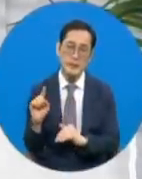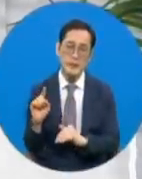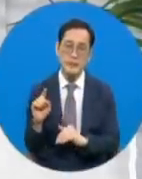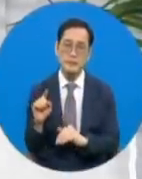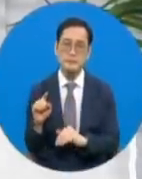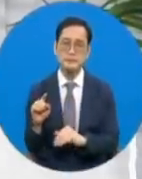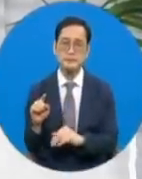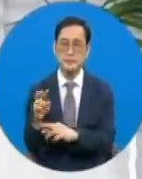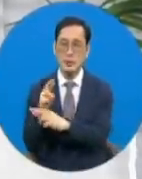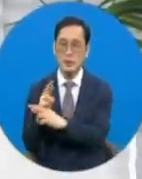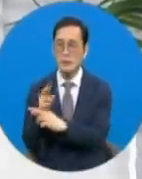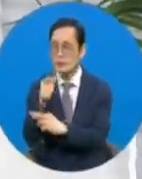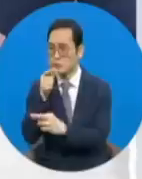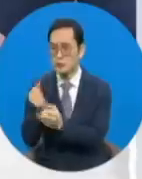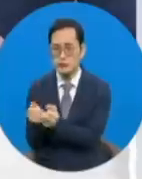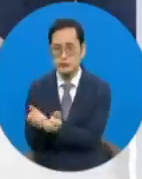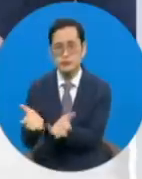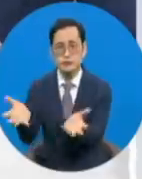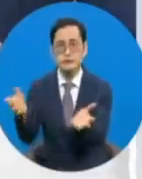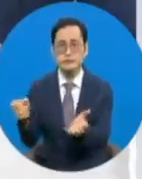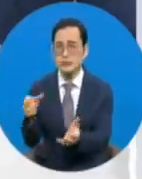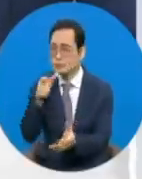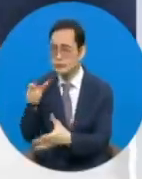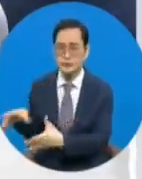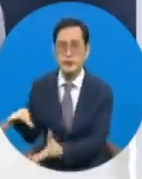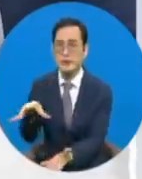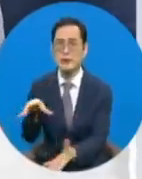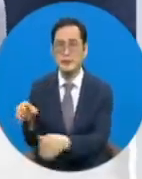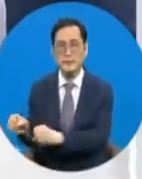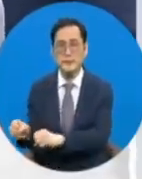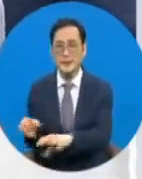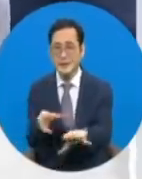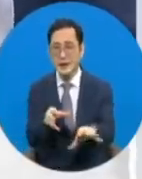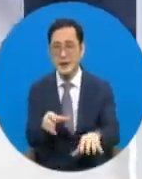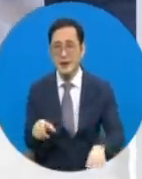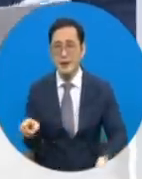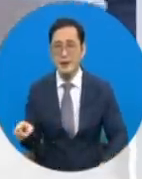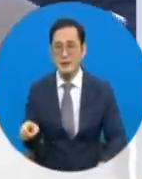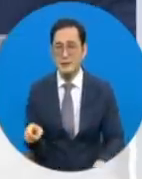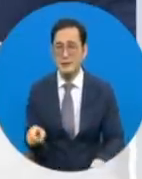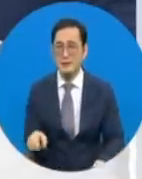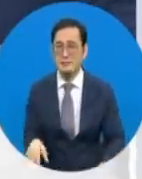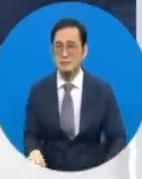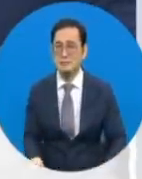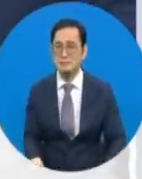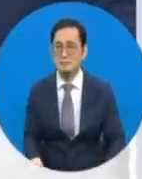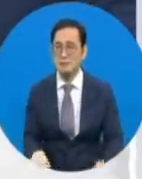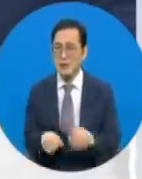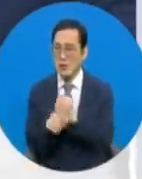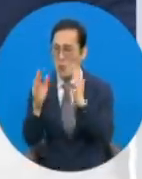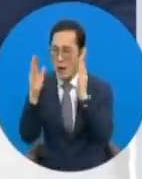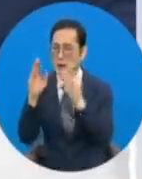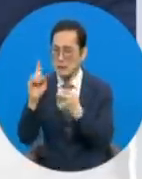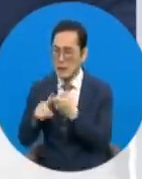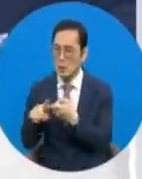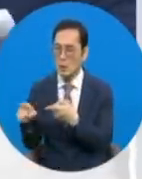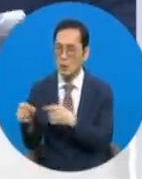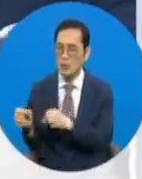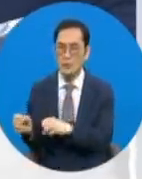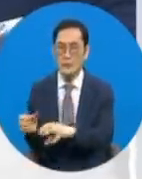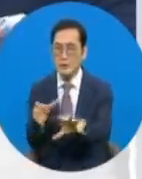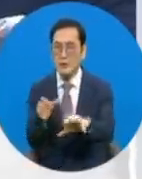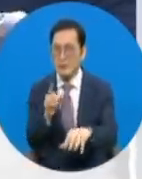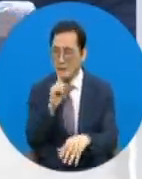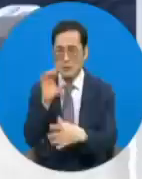후쿠시마 오염수 방류하겠다는 거 아닙니까? 후쿠시마 오염수 방류하는 것이 과학이다라고 이야기하는데 저는 여기를 동의할 수 없습니다. 오히려 사실